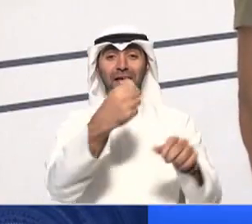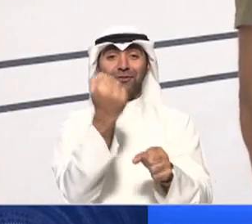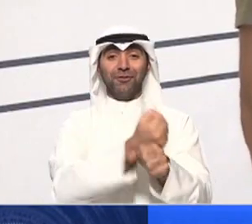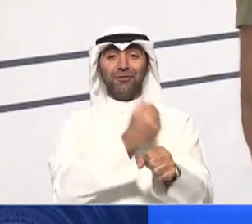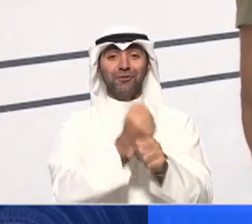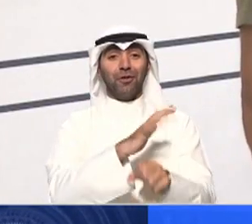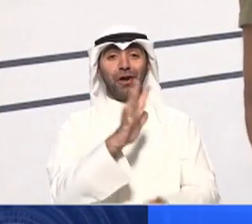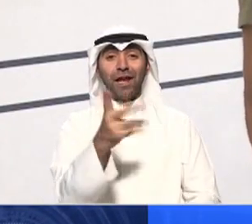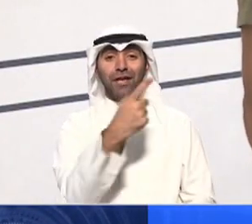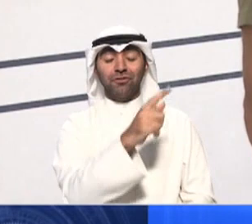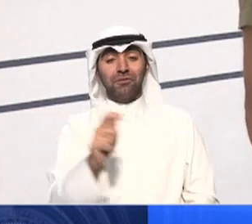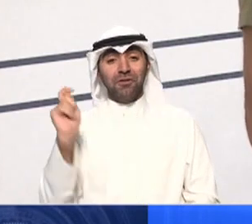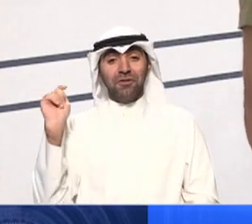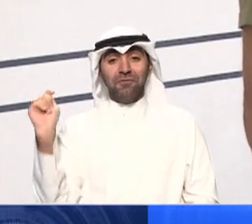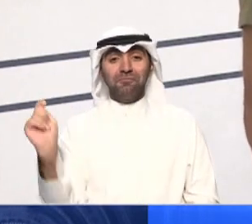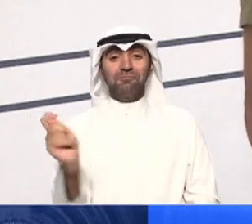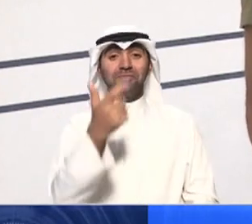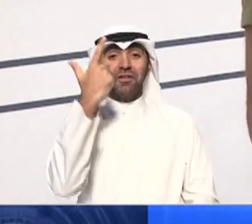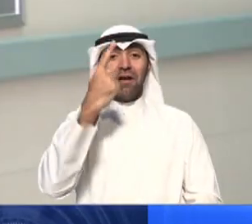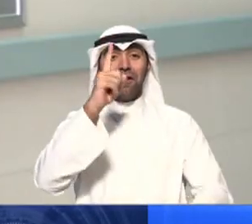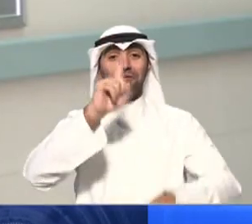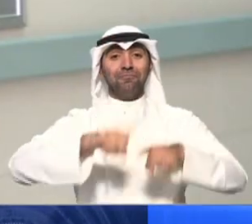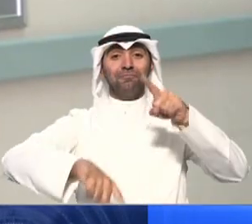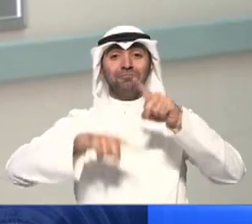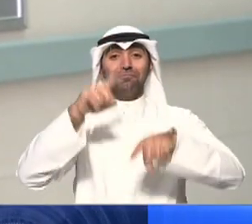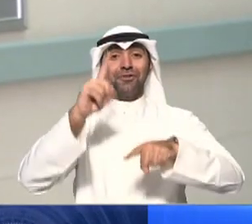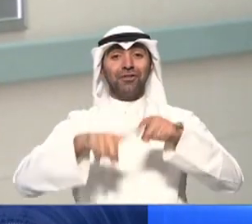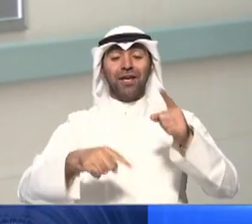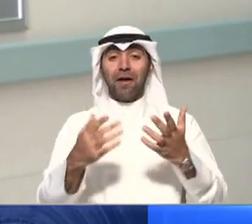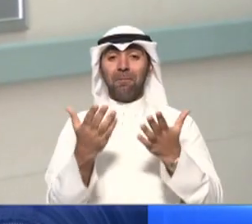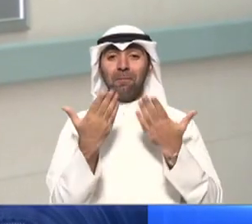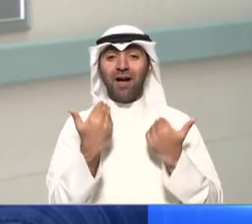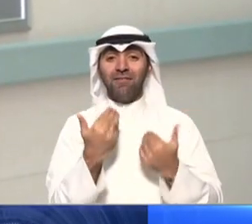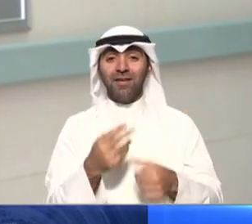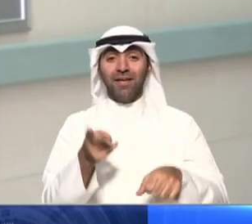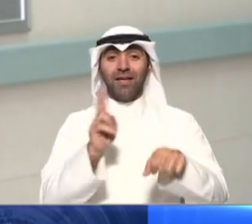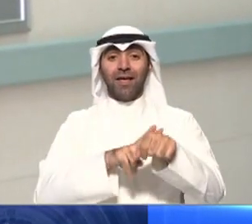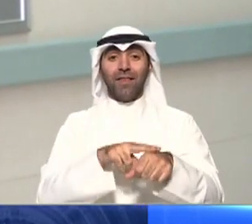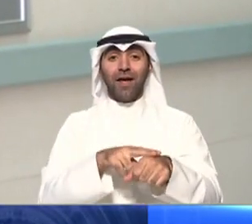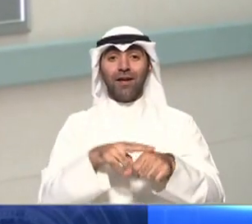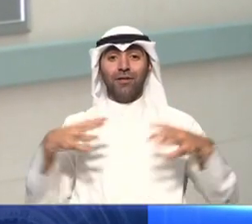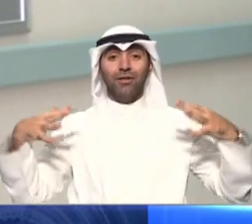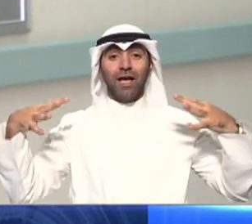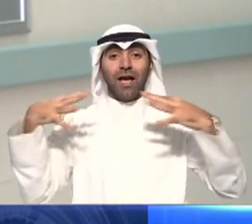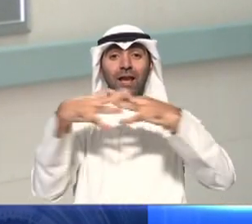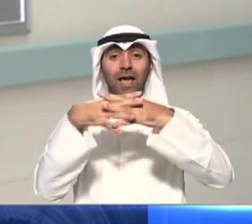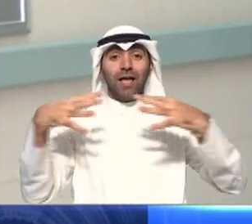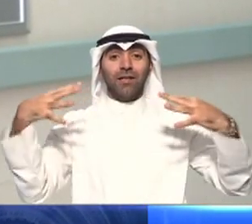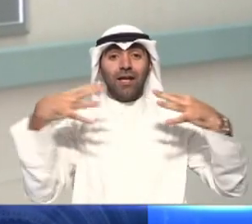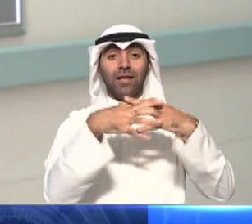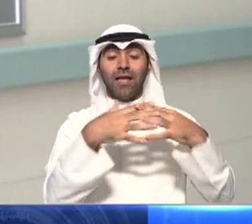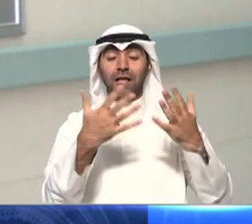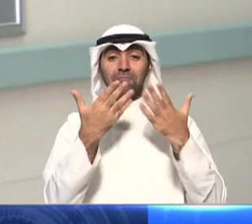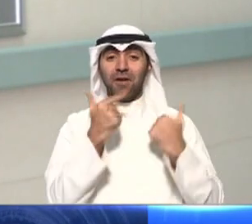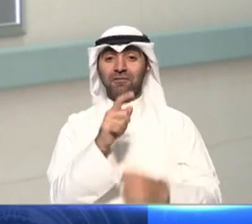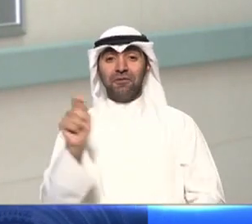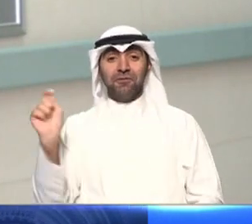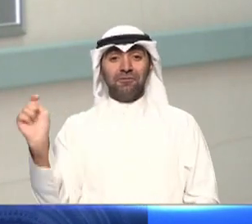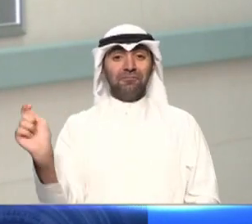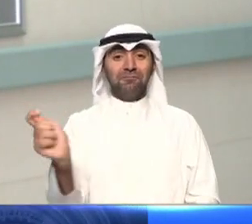على المرضى والطواقم الطبية. في مصلحة للمواطن حتى